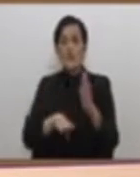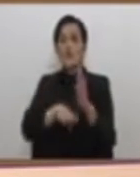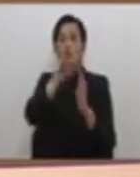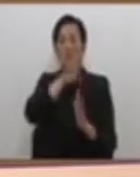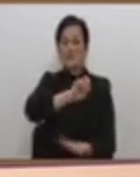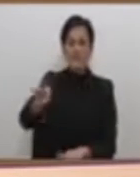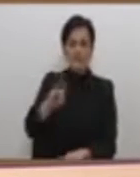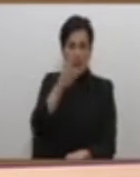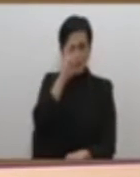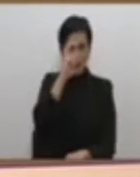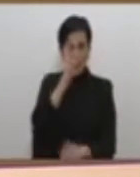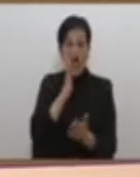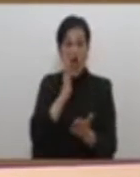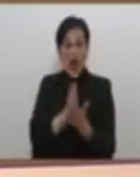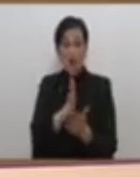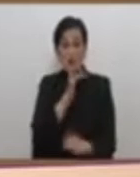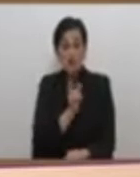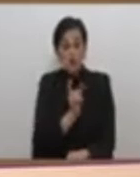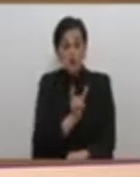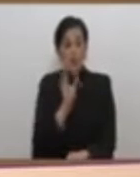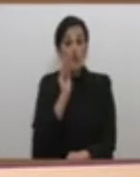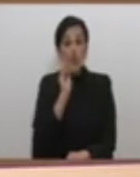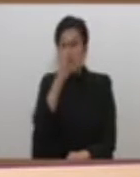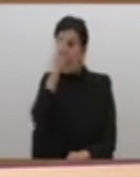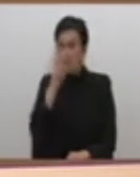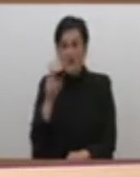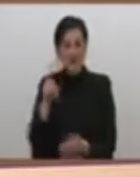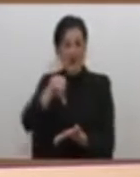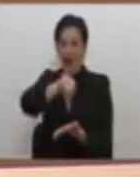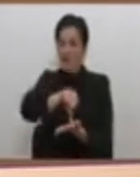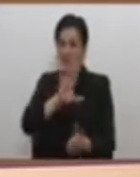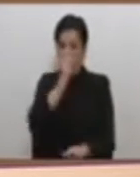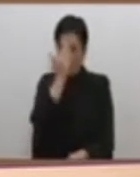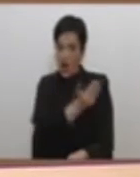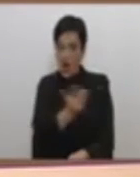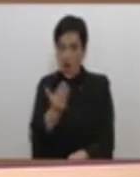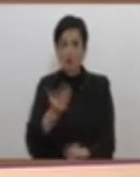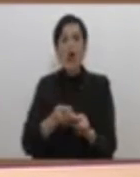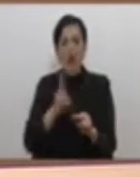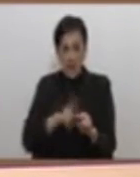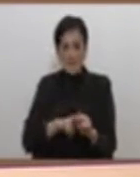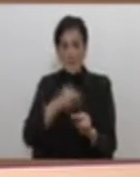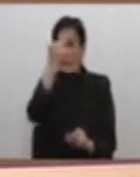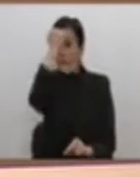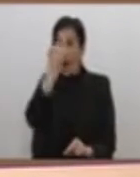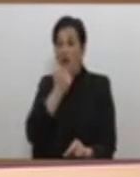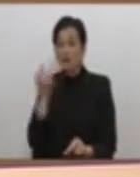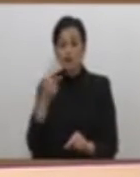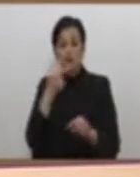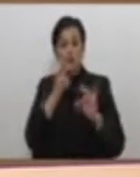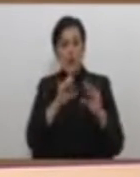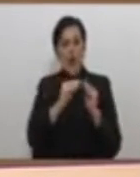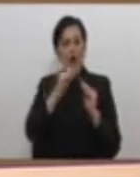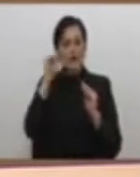მთავრობა. არის მომენტები, როდესაც მთავრობა არ წარმოადგენს ხალხს. და ამით მადლობა გადაუხადა იმ